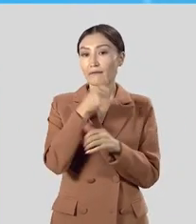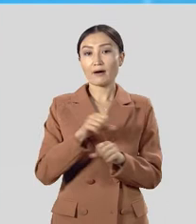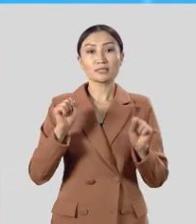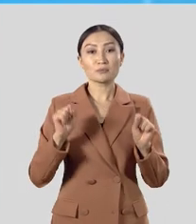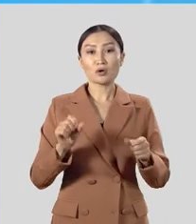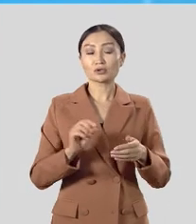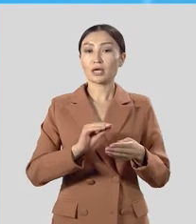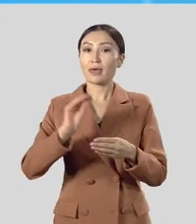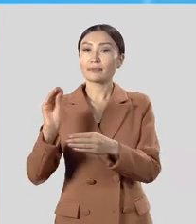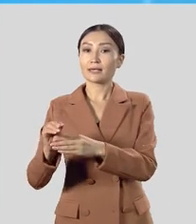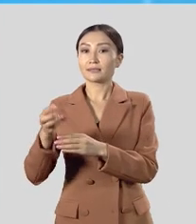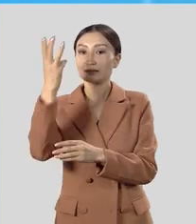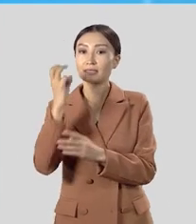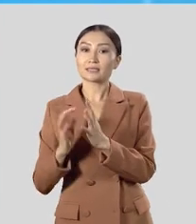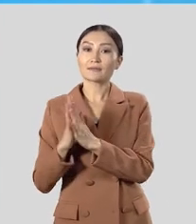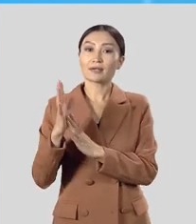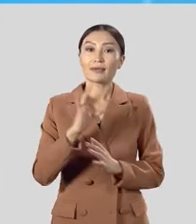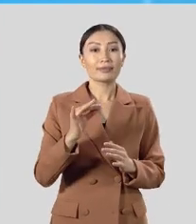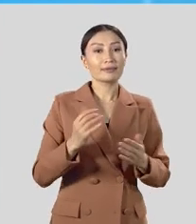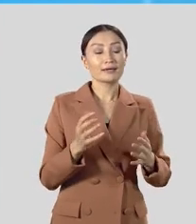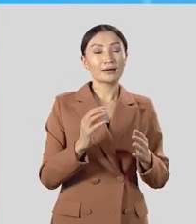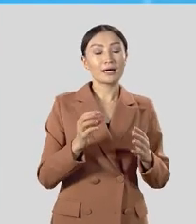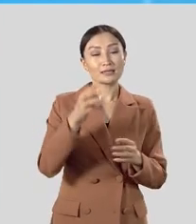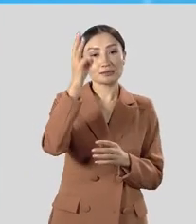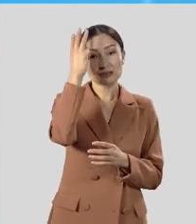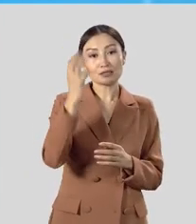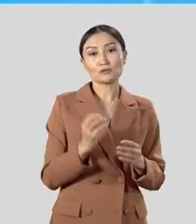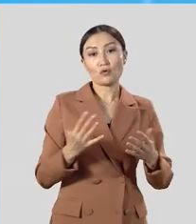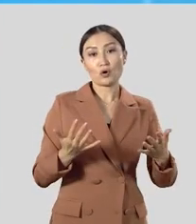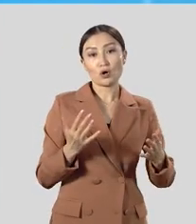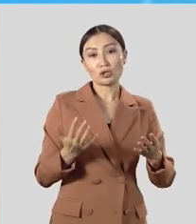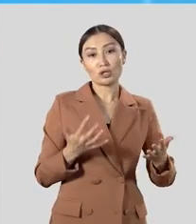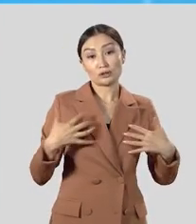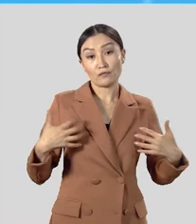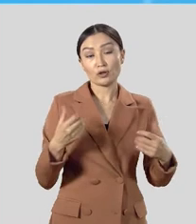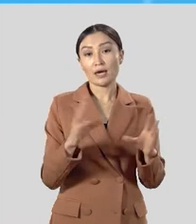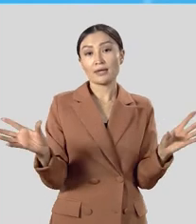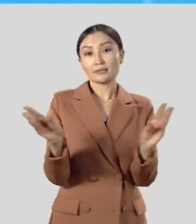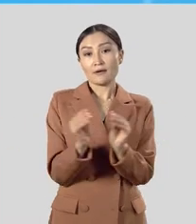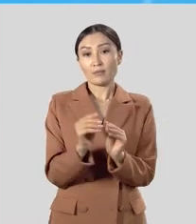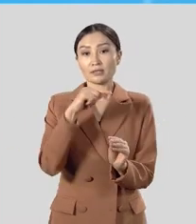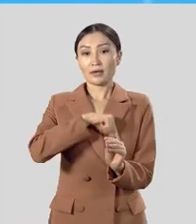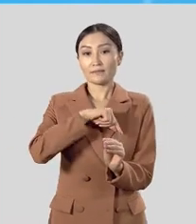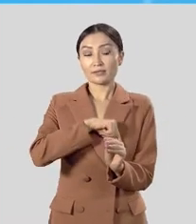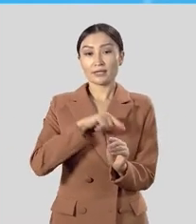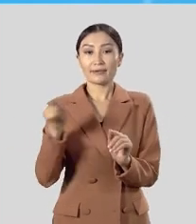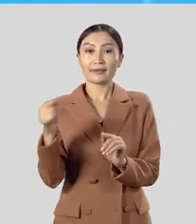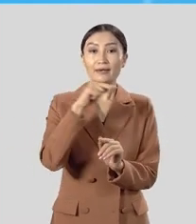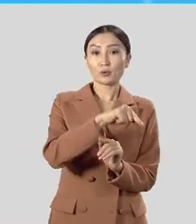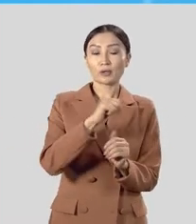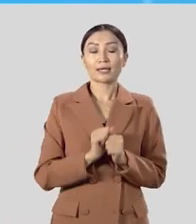невозможно отнести ни к царству растений, ни к царству животных, так как они совмещают признаки и тех, и